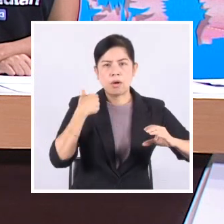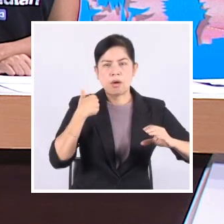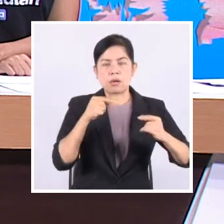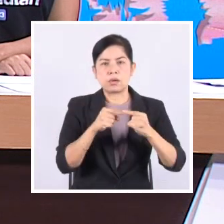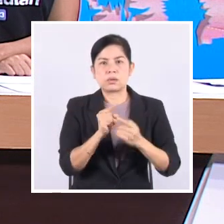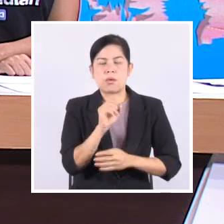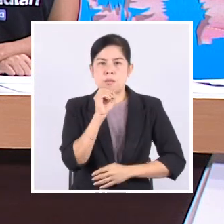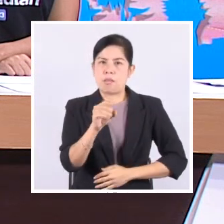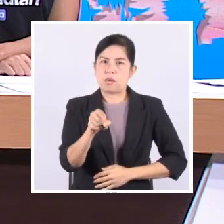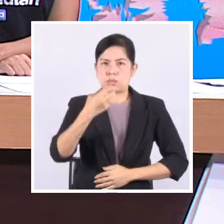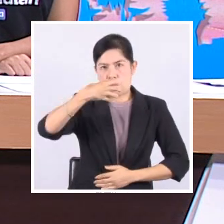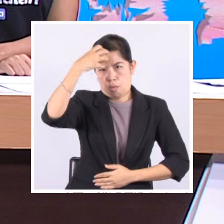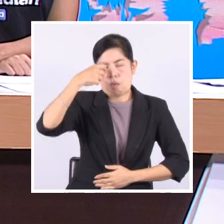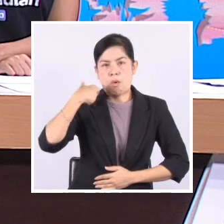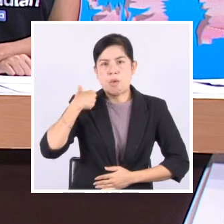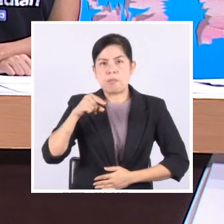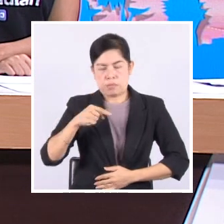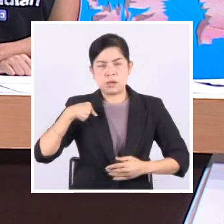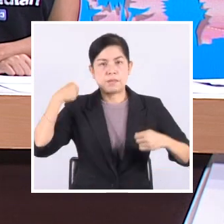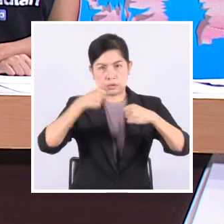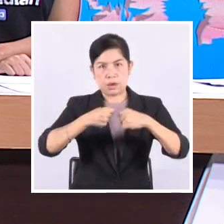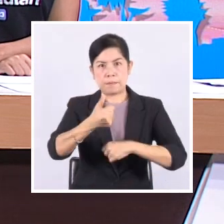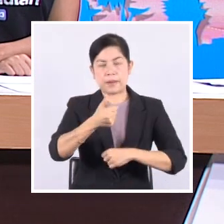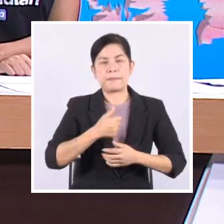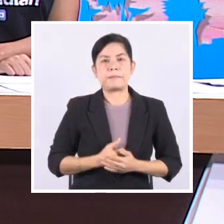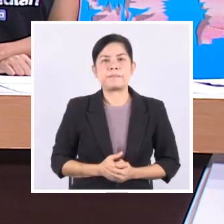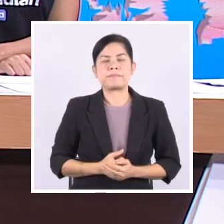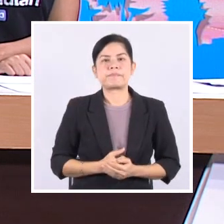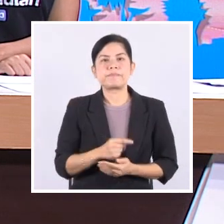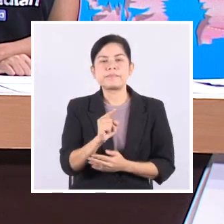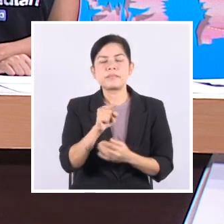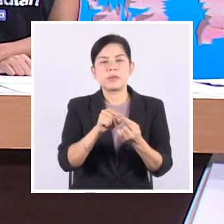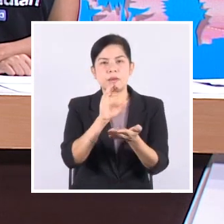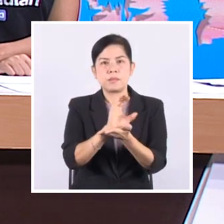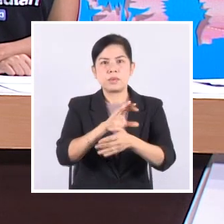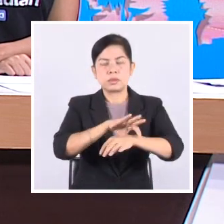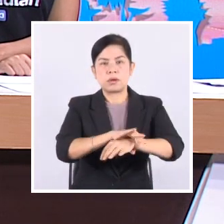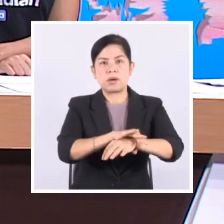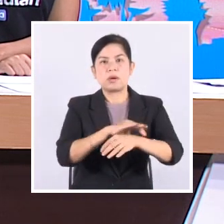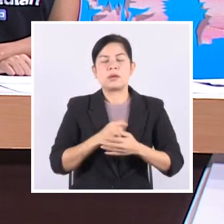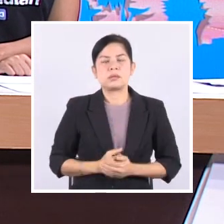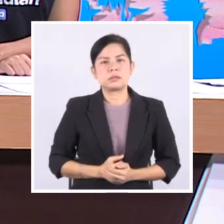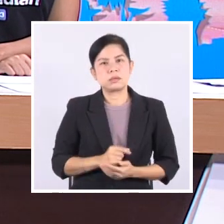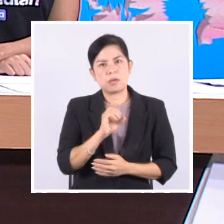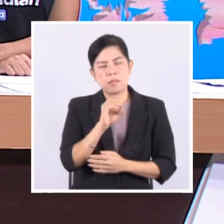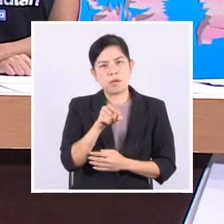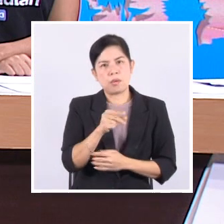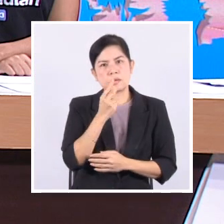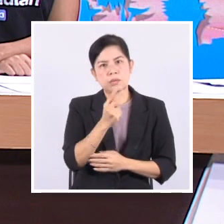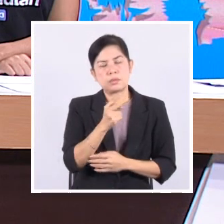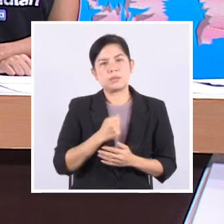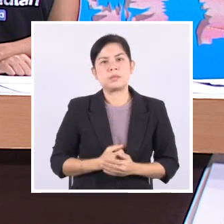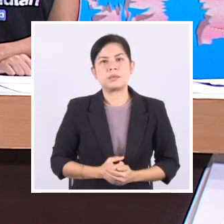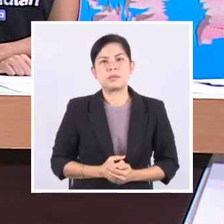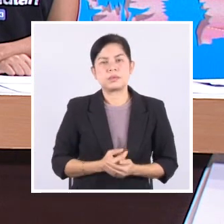ถอดชุดตำรวจแล้วมาต่อยกันตัวต่อตัวซิตำรวจล็อกมีกุญแจมือล็อกข้อมือด้วยก็มองว่าทำเกินกว่าเหตุหรือเปล่าดู